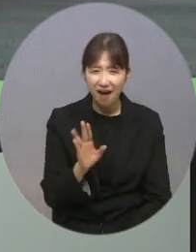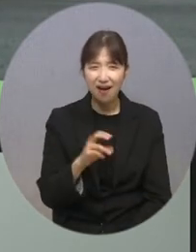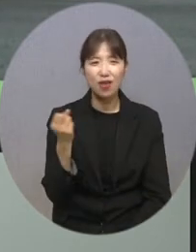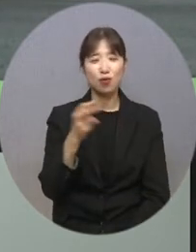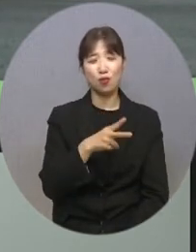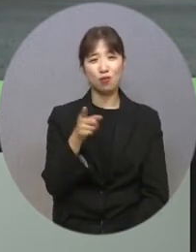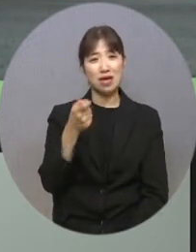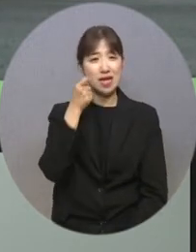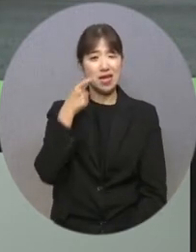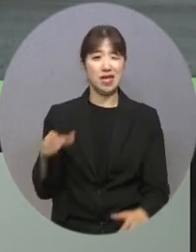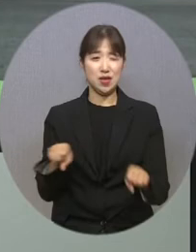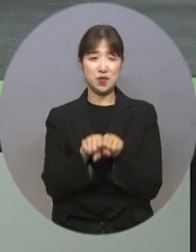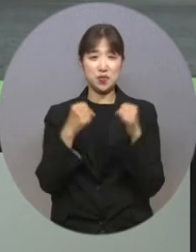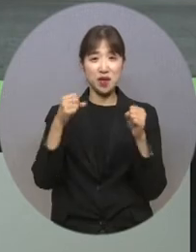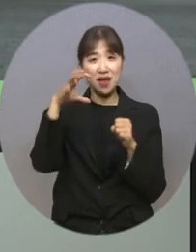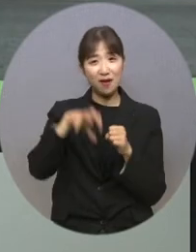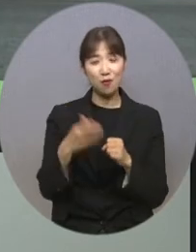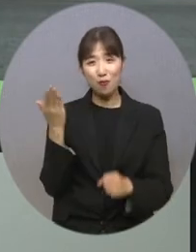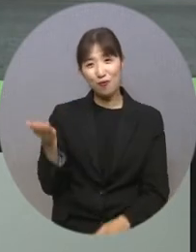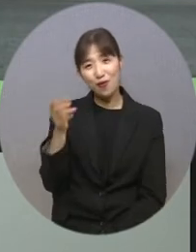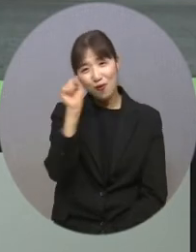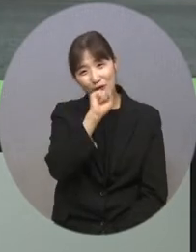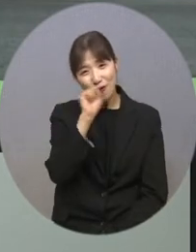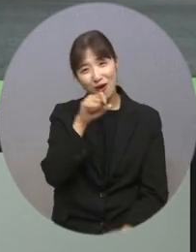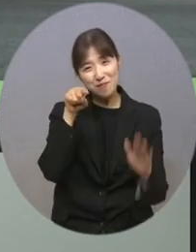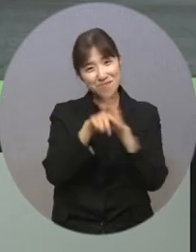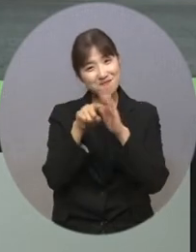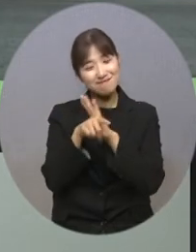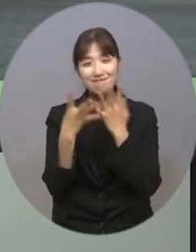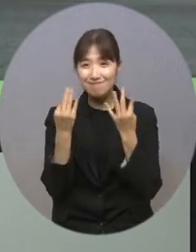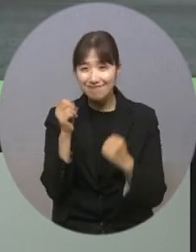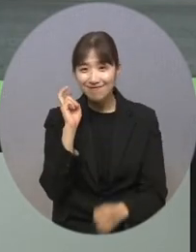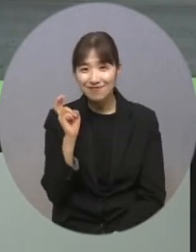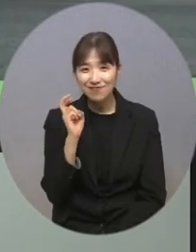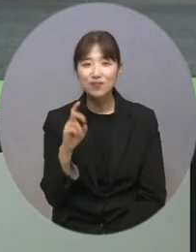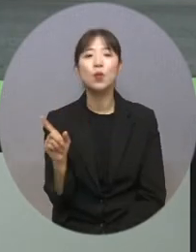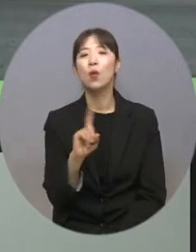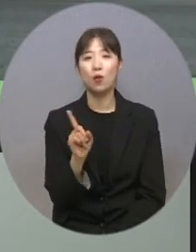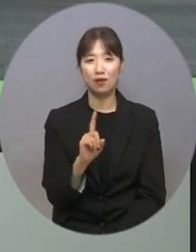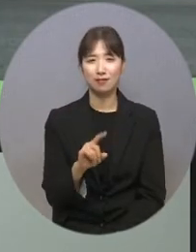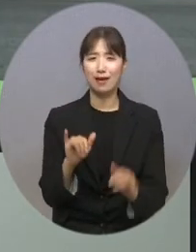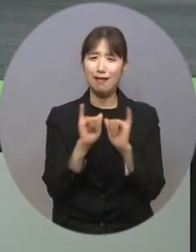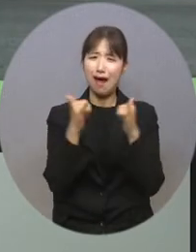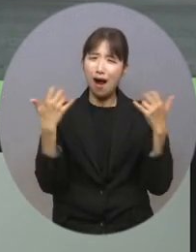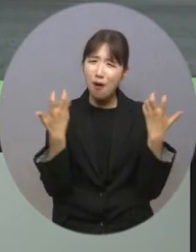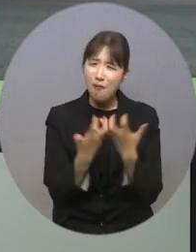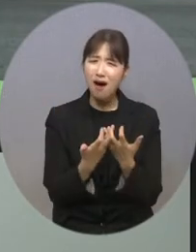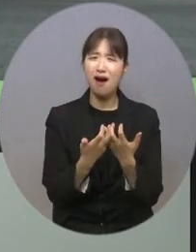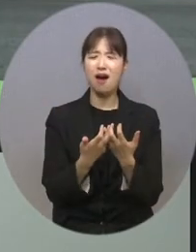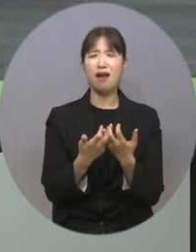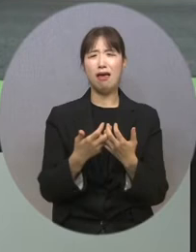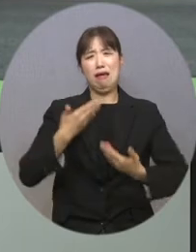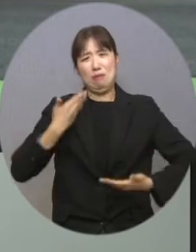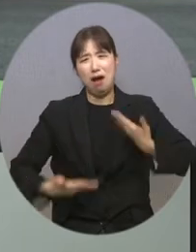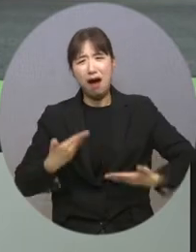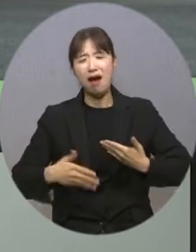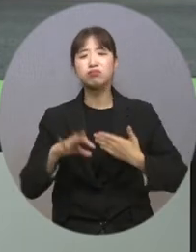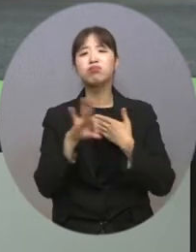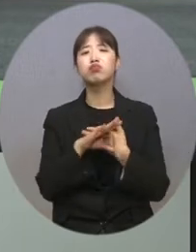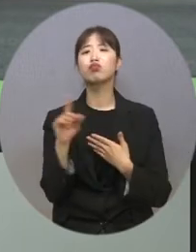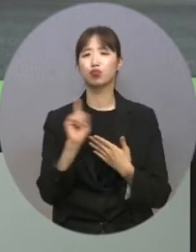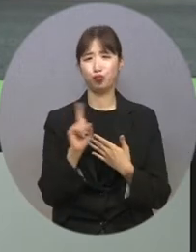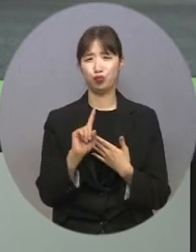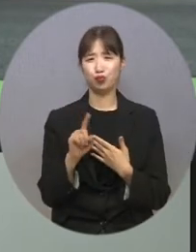하품을 그래도 이전 지원 님도 좋아하시고 치도 많이 하셨을 것 같은데 앞을 도박 사람많고 바쁘고 그러면